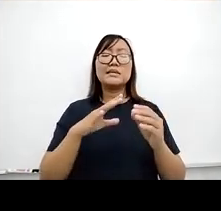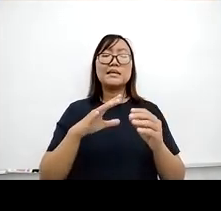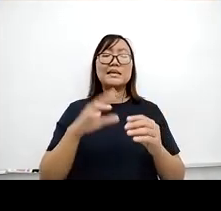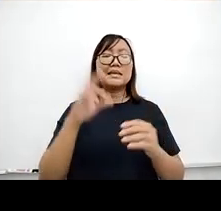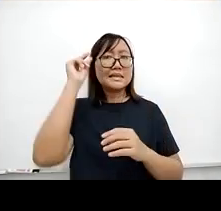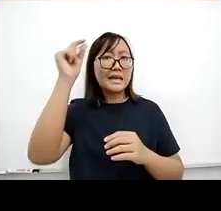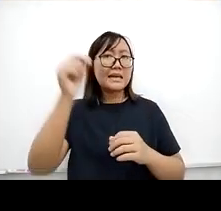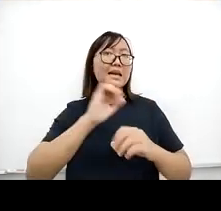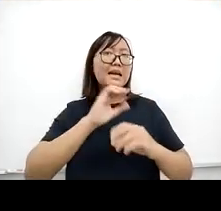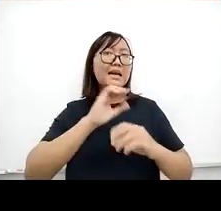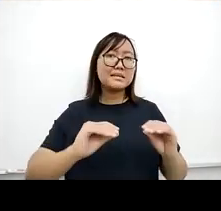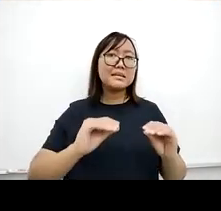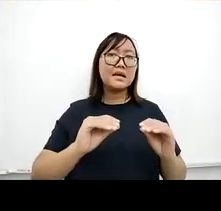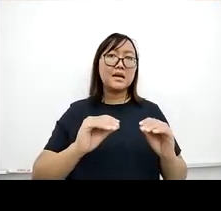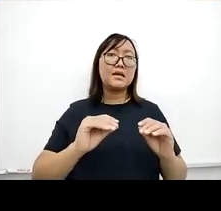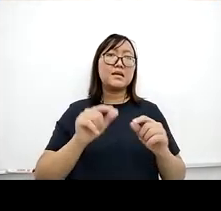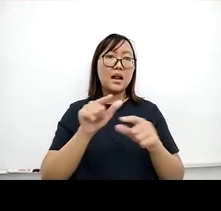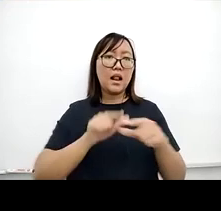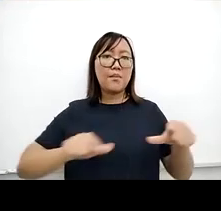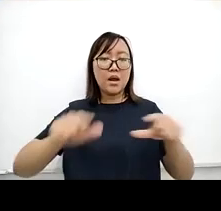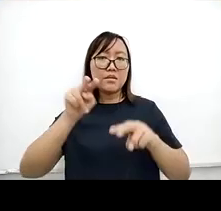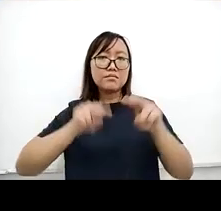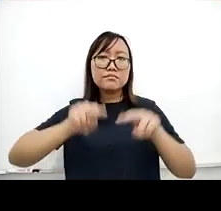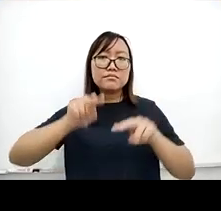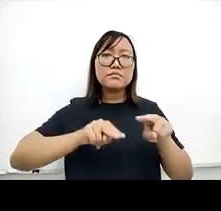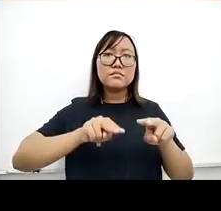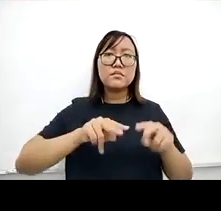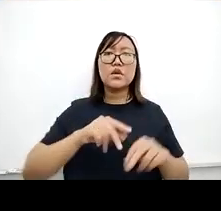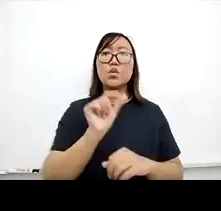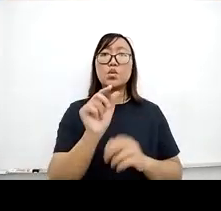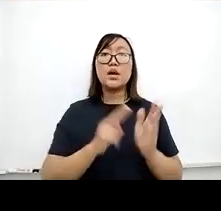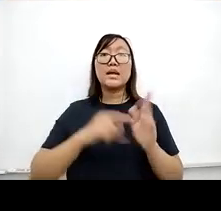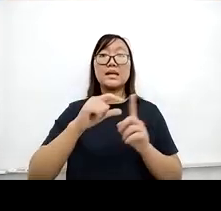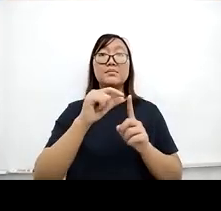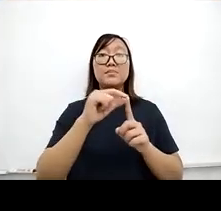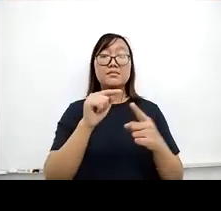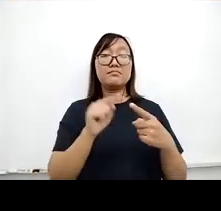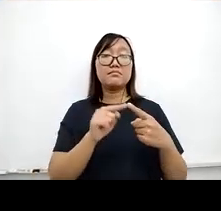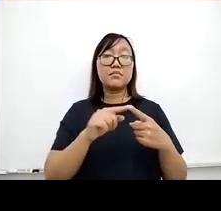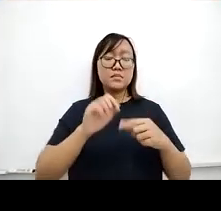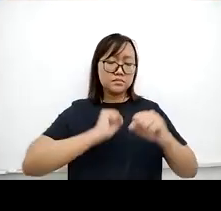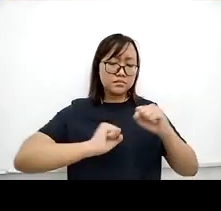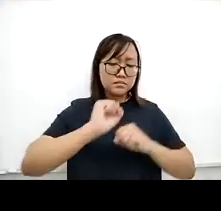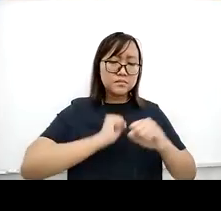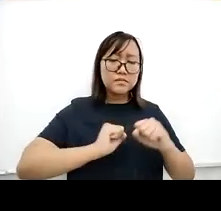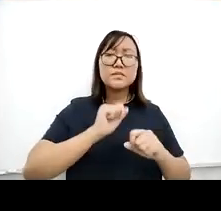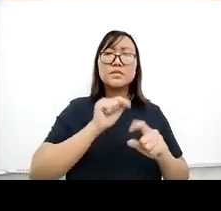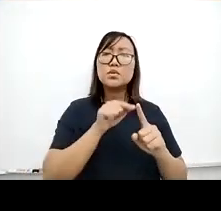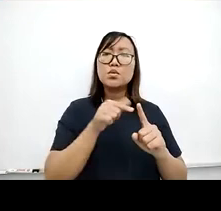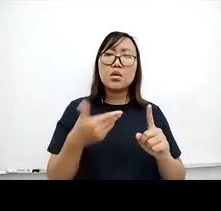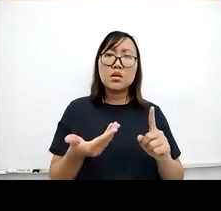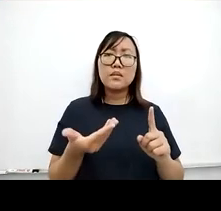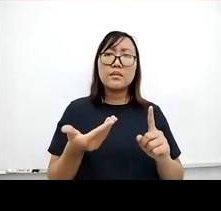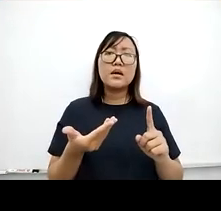Hal ini dilakukan oleh UNDP untuk memastikan bahwa karena